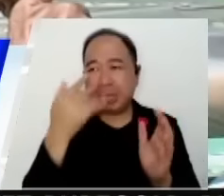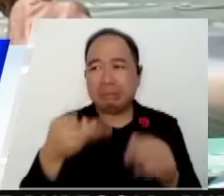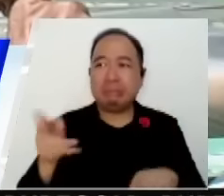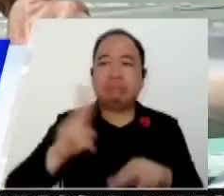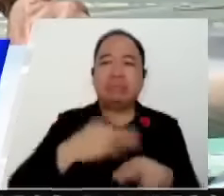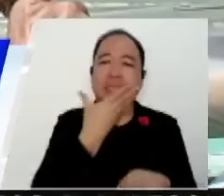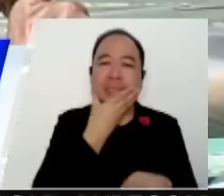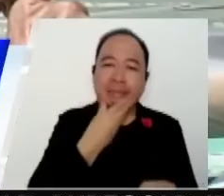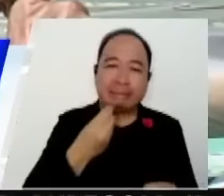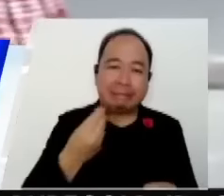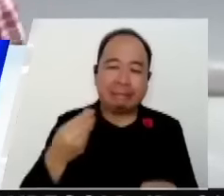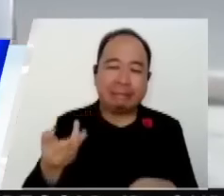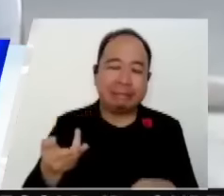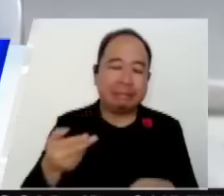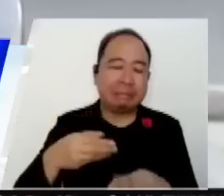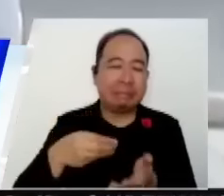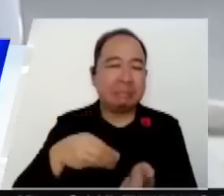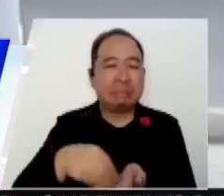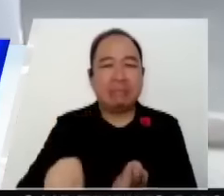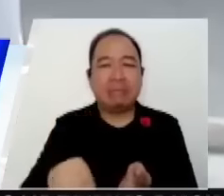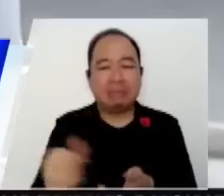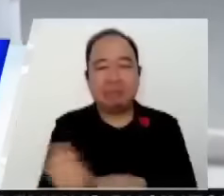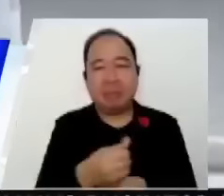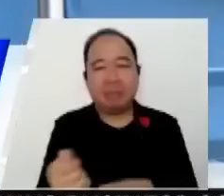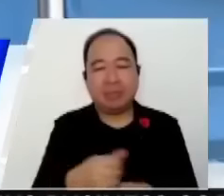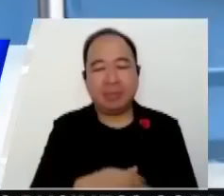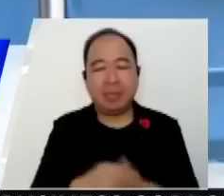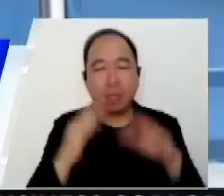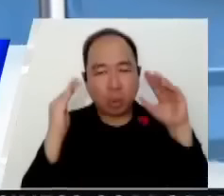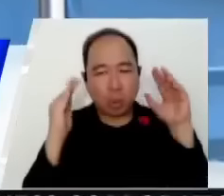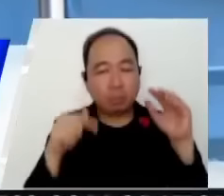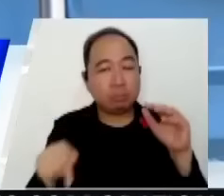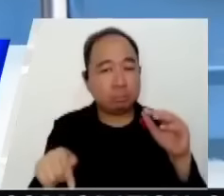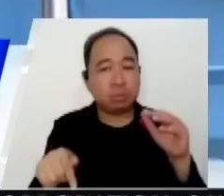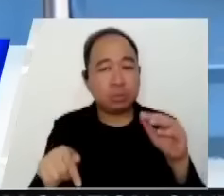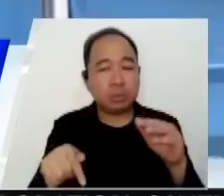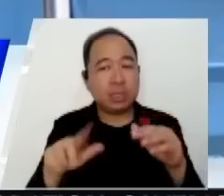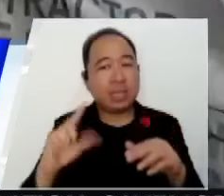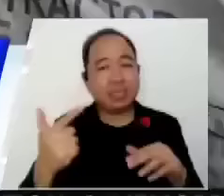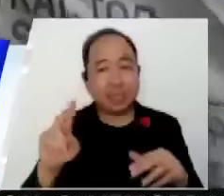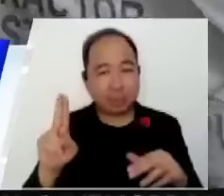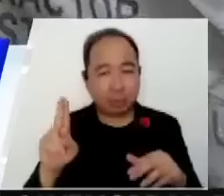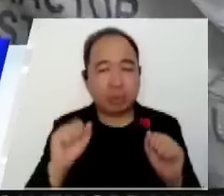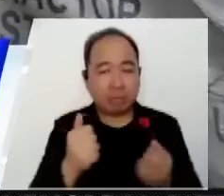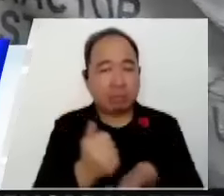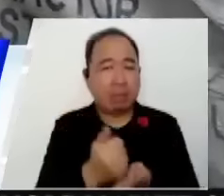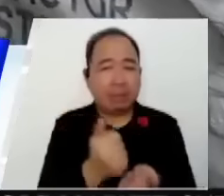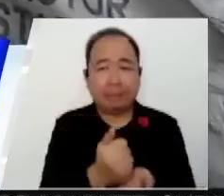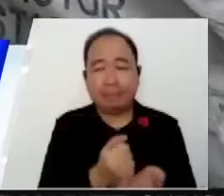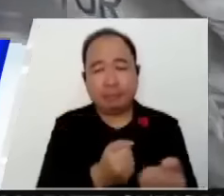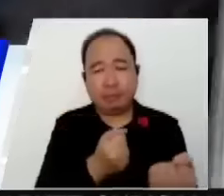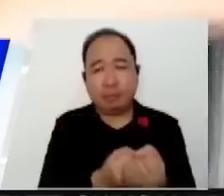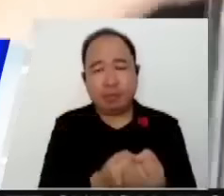ano nila, pamasahe. Hopefully may magawa din ang local government may